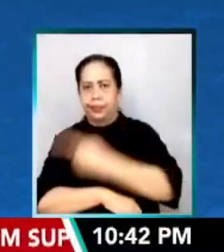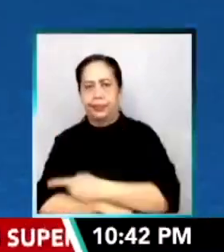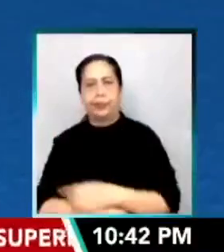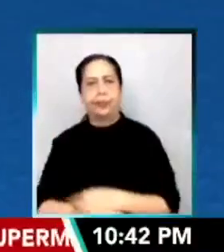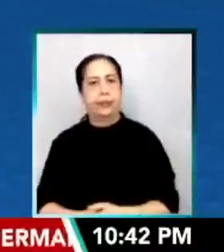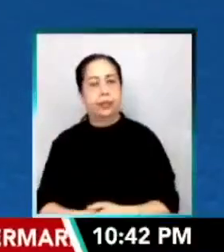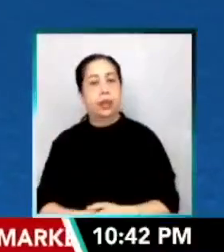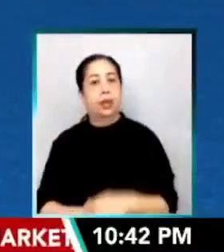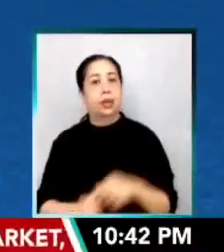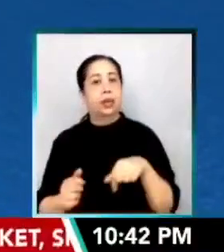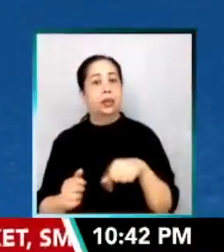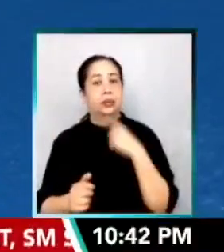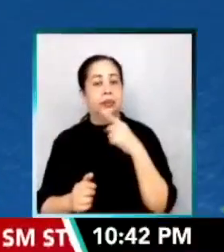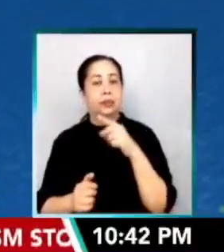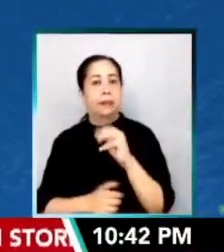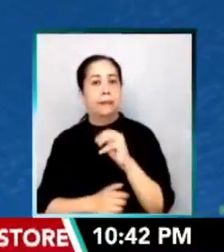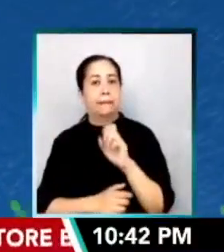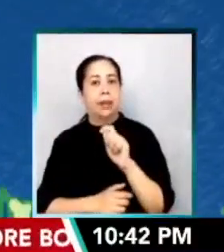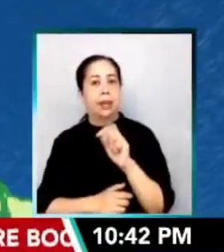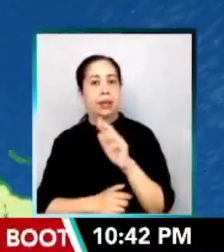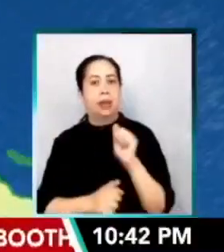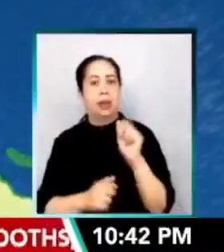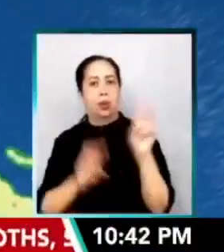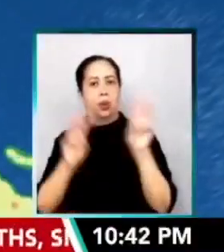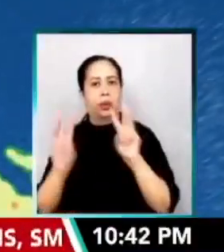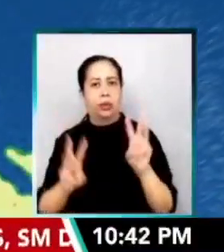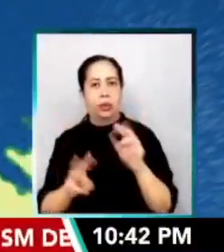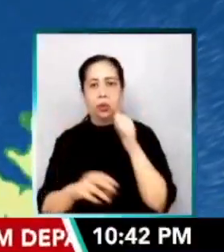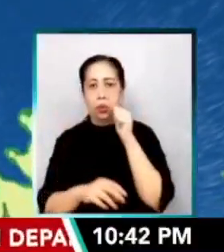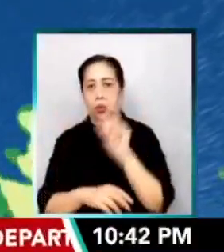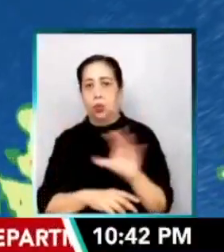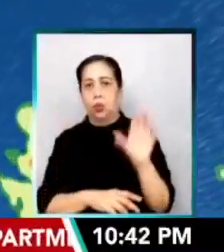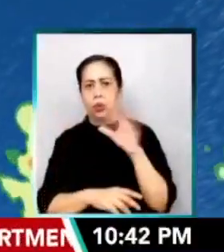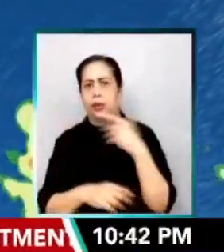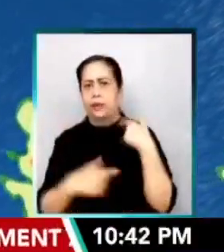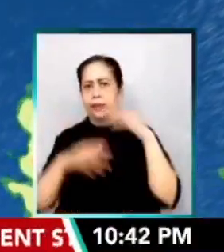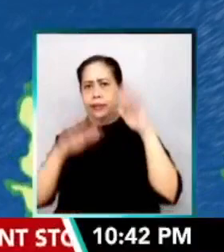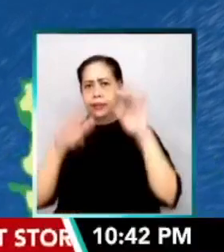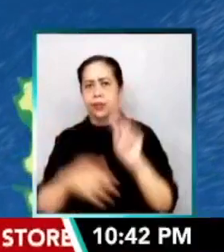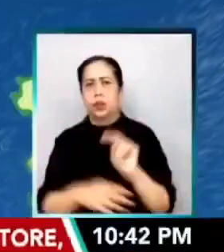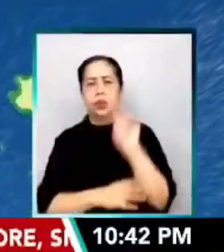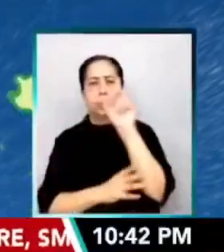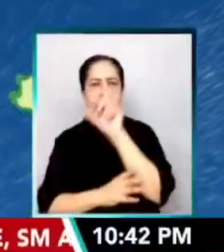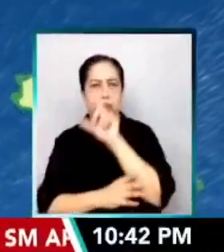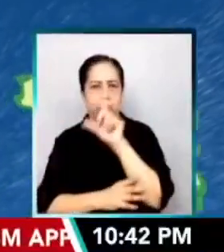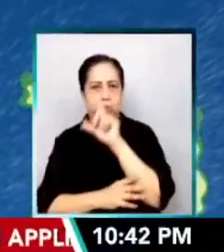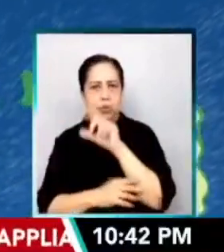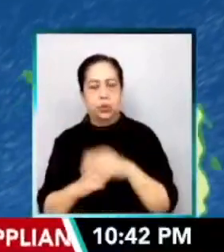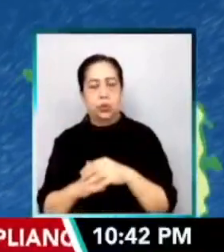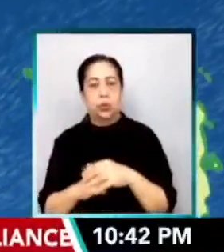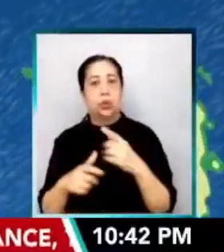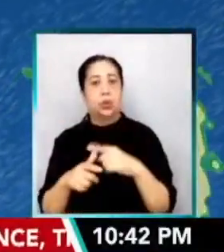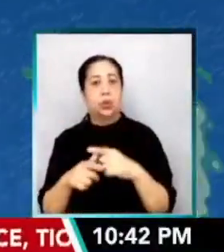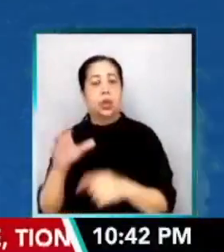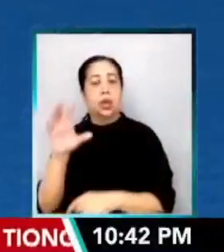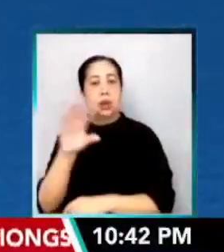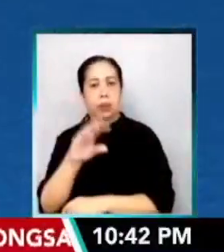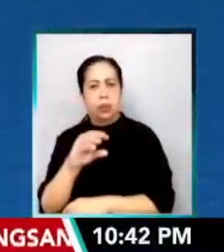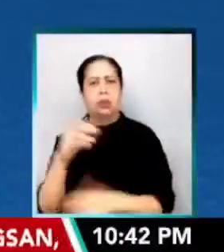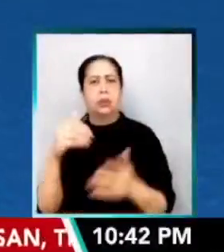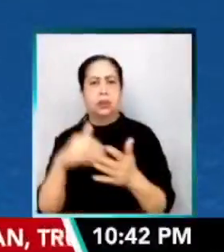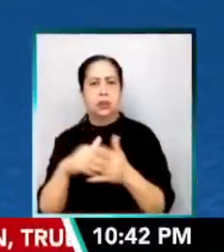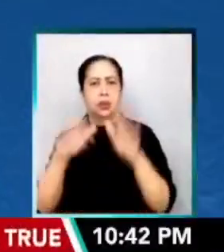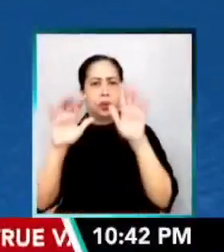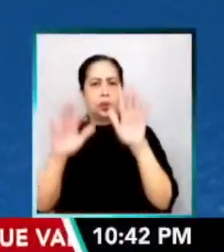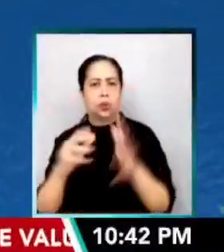datos naman ng Metro Weather, umaga pa lang bukas ay may ulan na sa Northern Luzon. Pagsapit ng hapon, uulanin din ang ilang